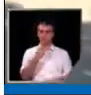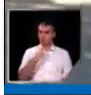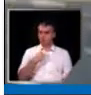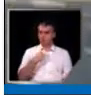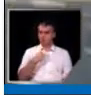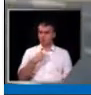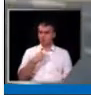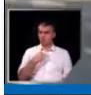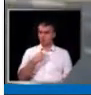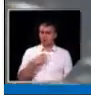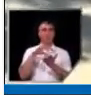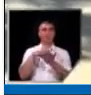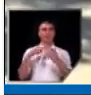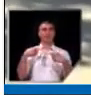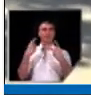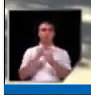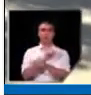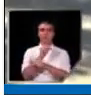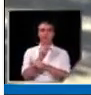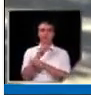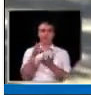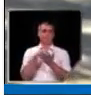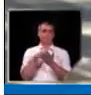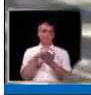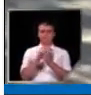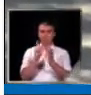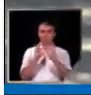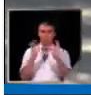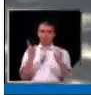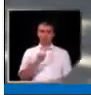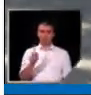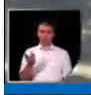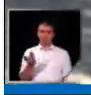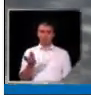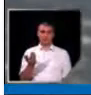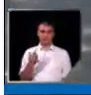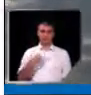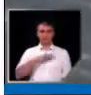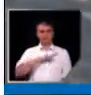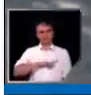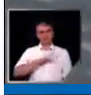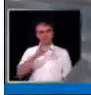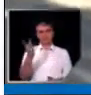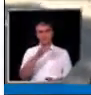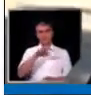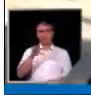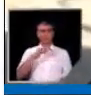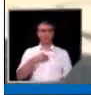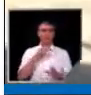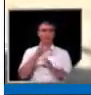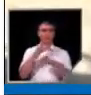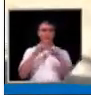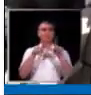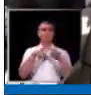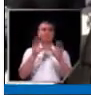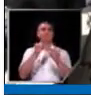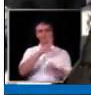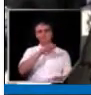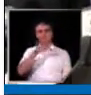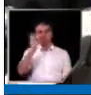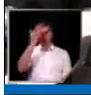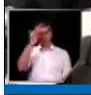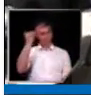לי שיפתחו מרכז יום, ובינתיים המרכז יום הזה לא נפתח. ונאלצתי להכניס את הילדים שלי למסגרת עם